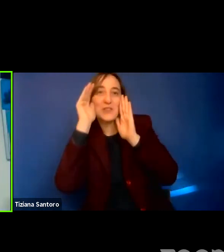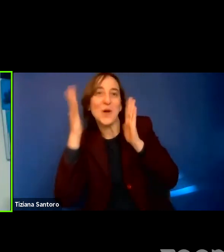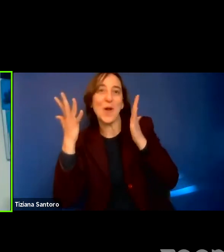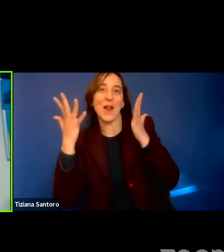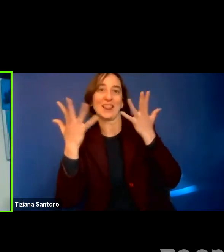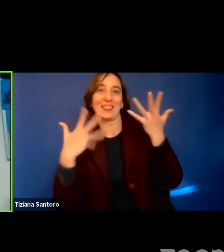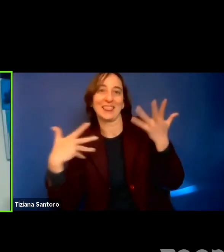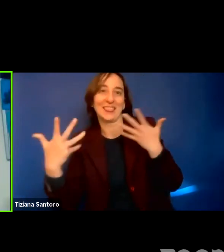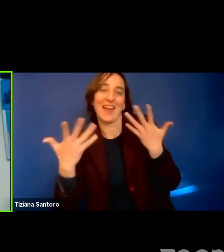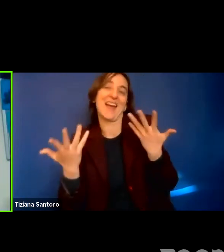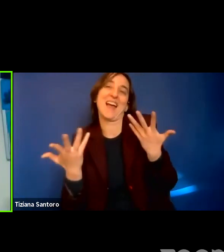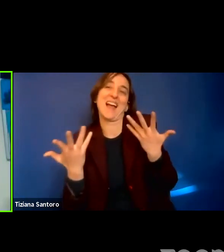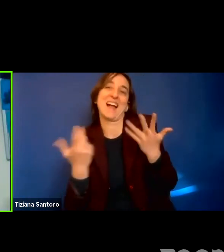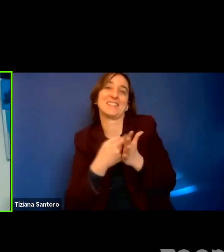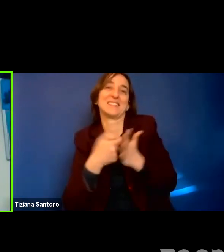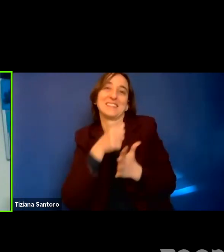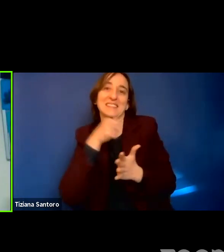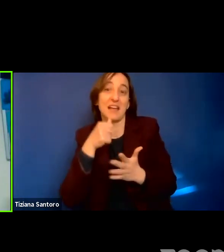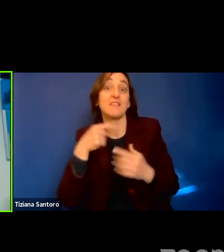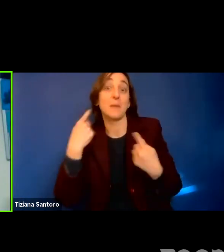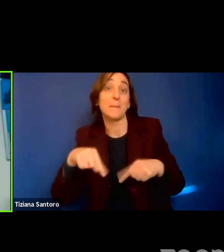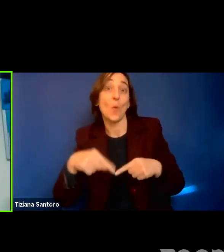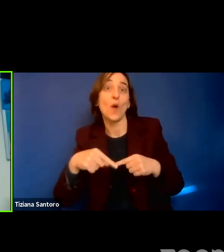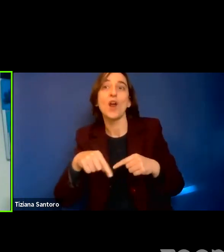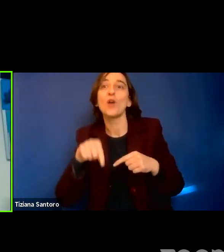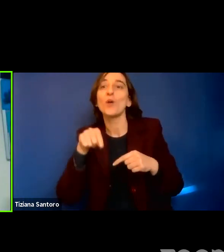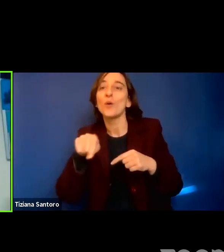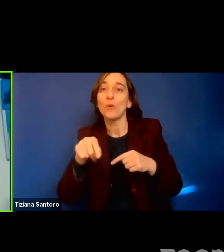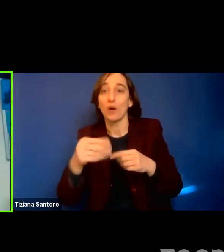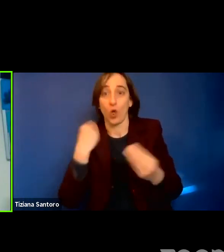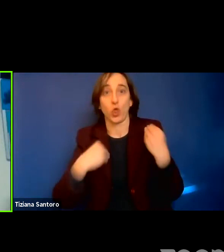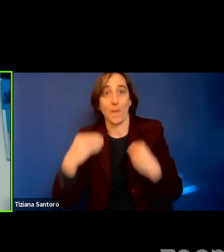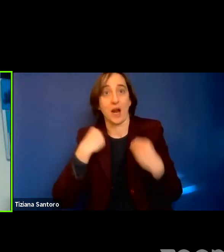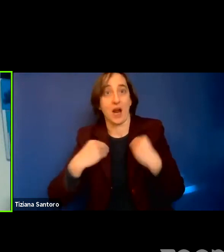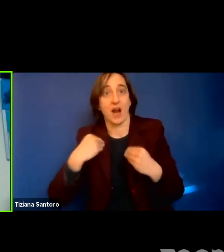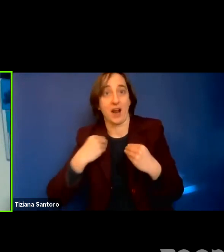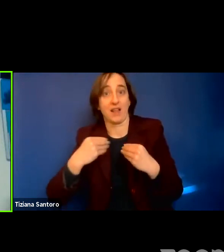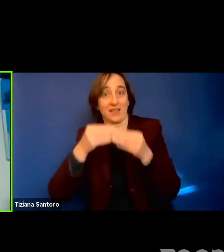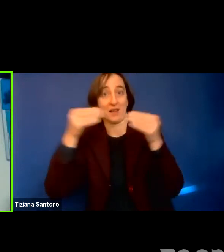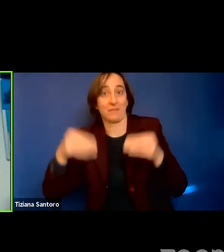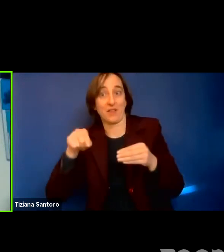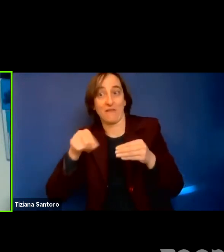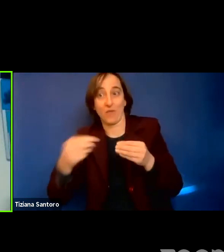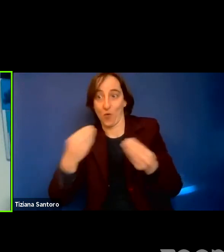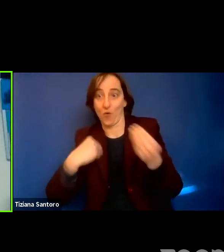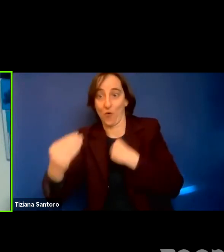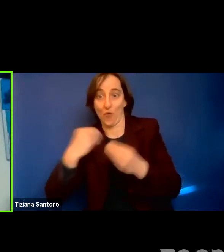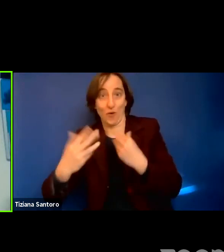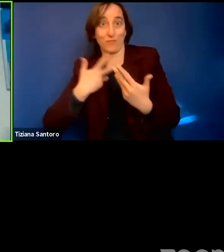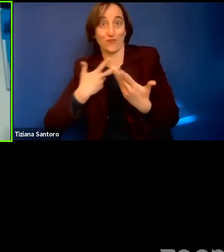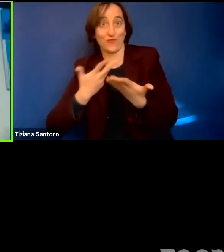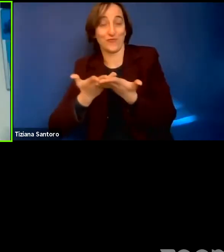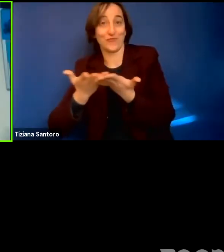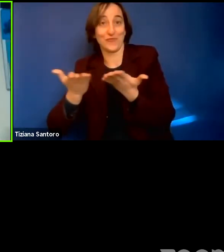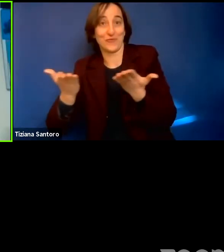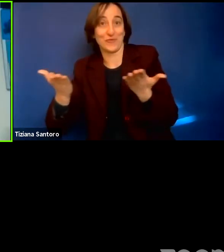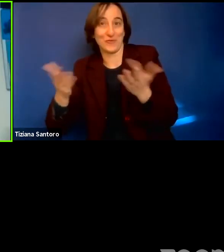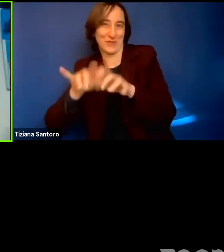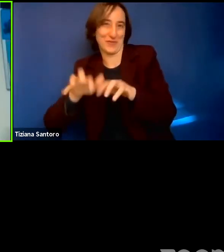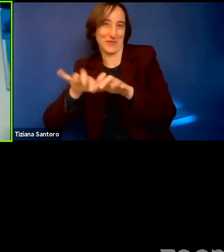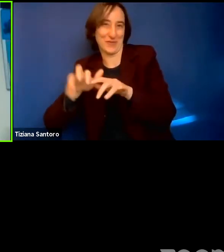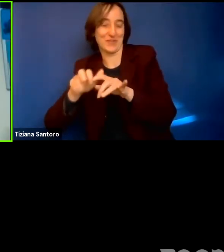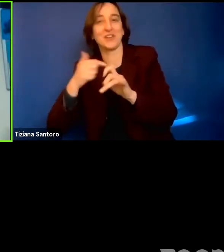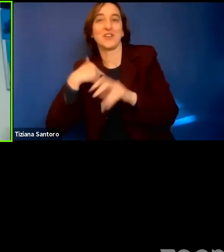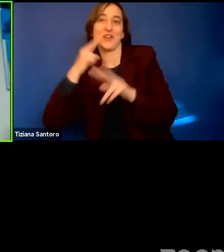di rispondere alle domande che sono pervenute sulla piattaforma attraverso lo scritto.